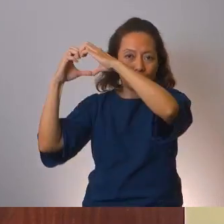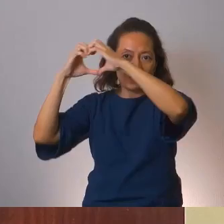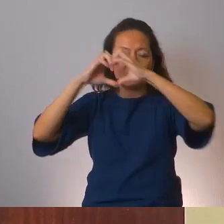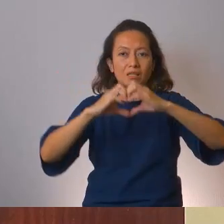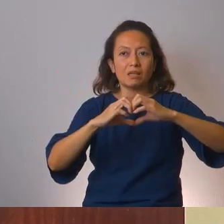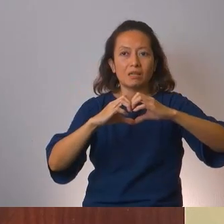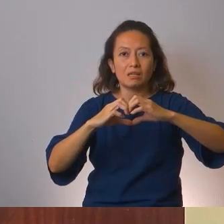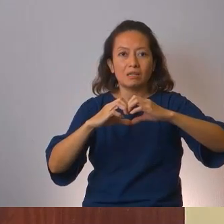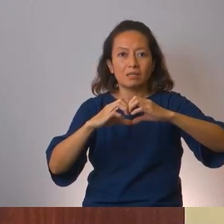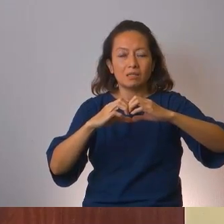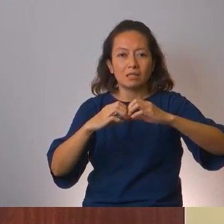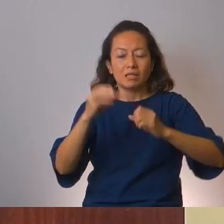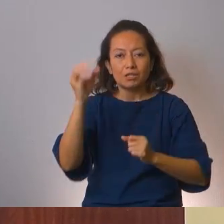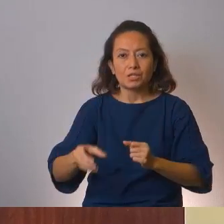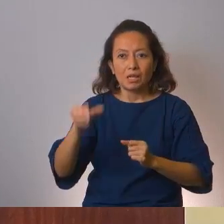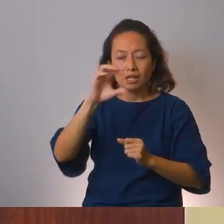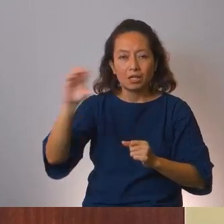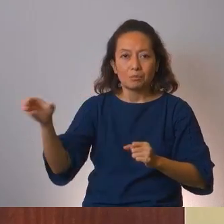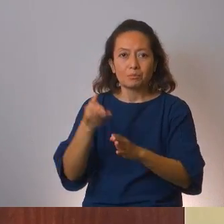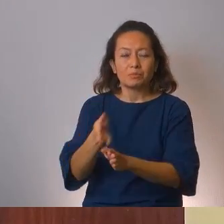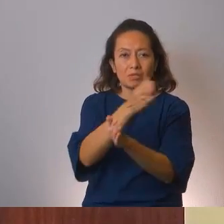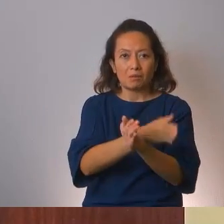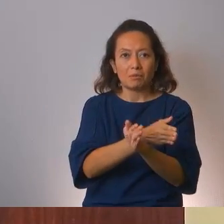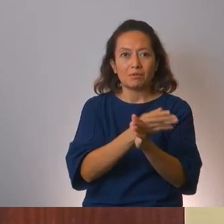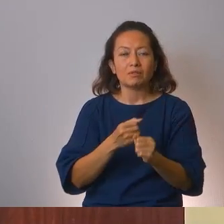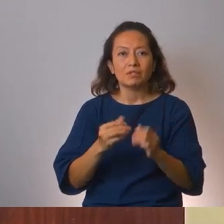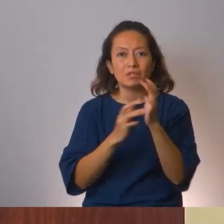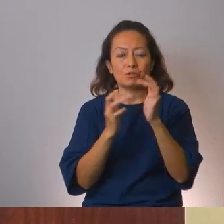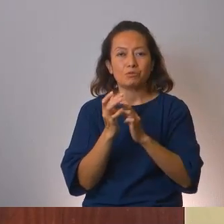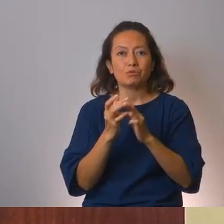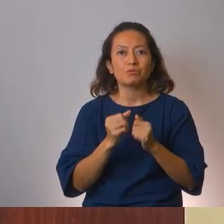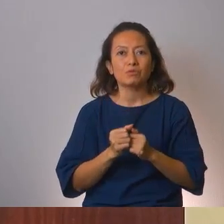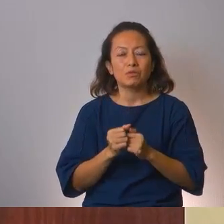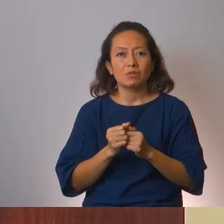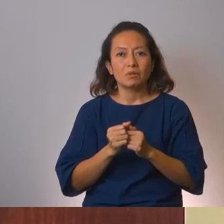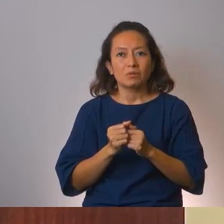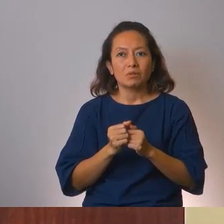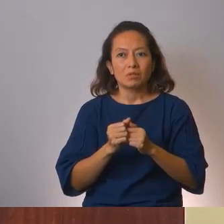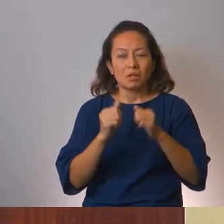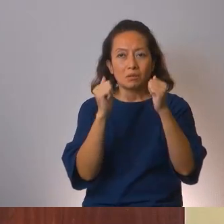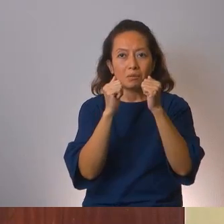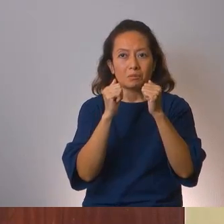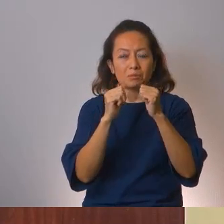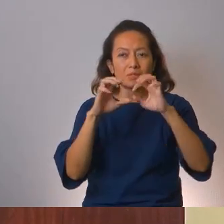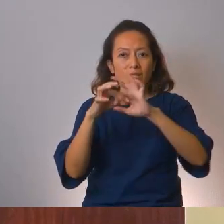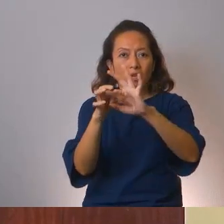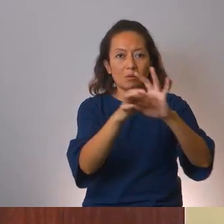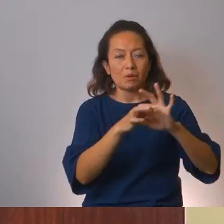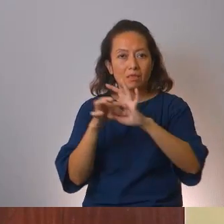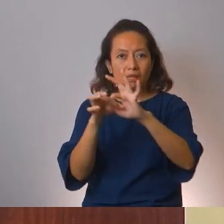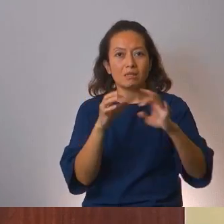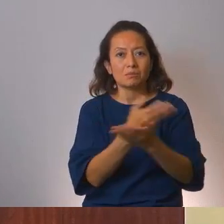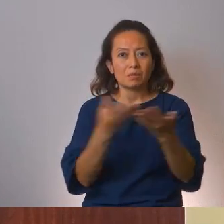Sebelum peristiwa salib itu mereka alami bersama, Yesus meneguhkan ikatan persahabatan di antara